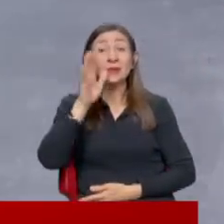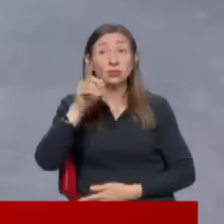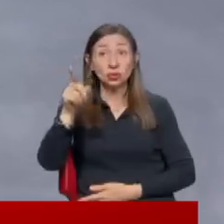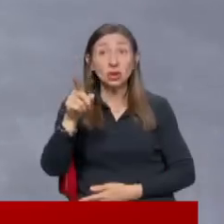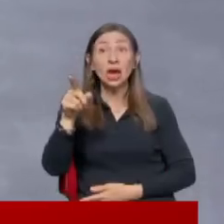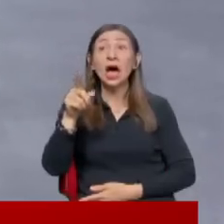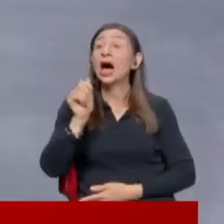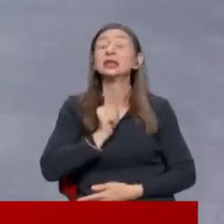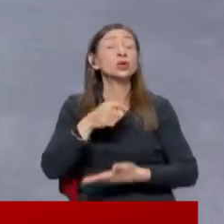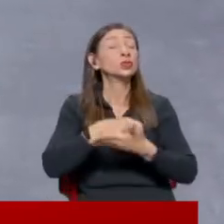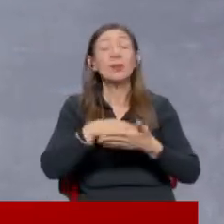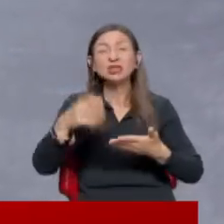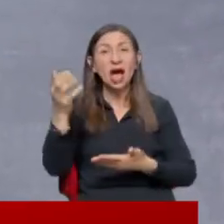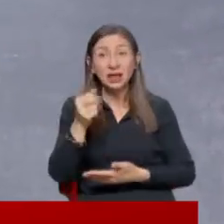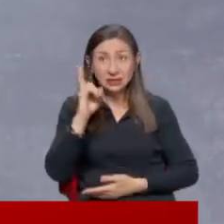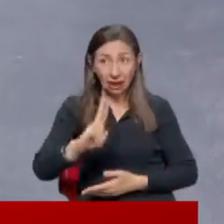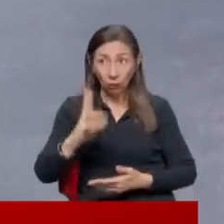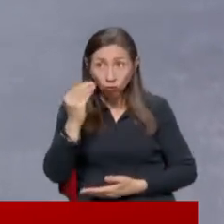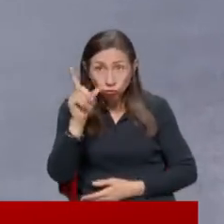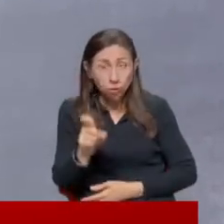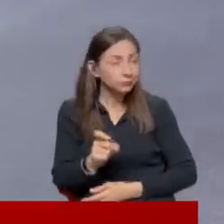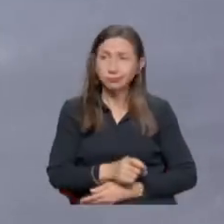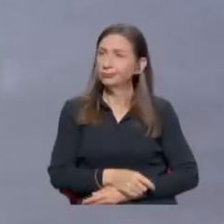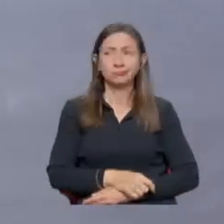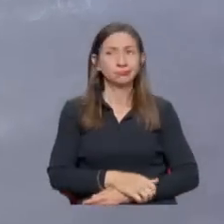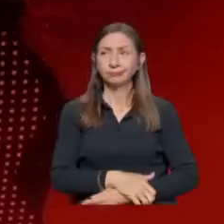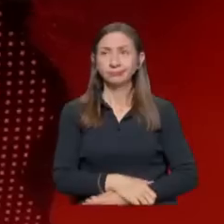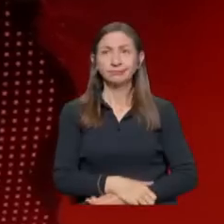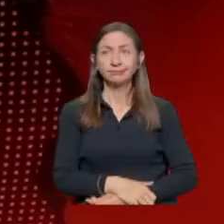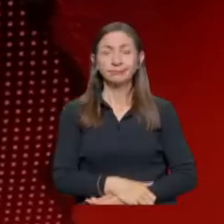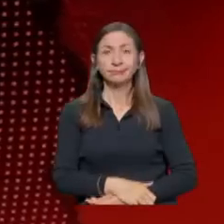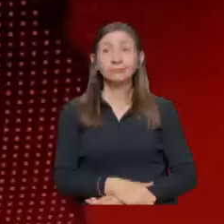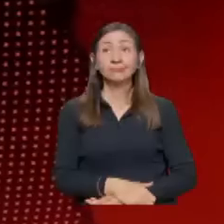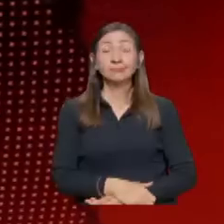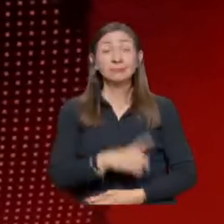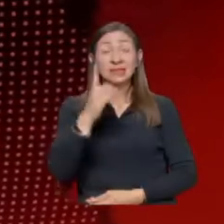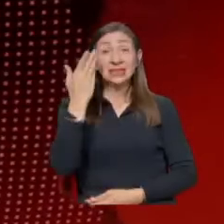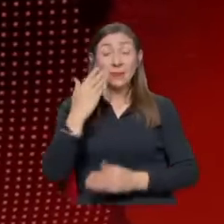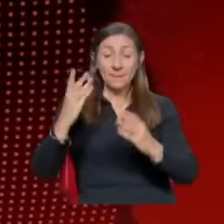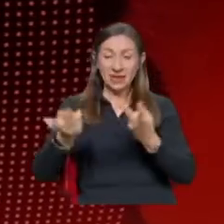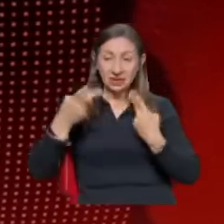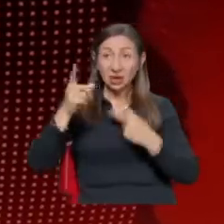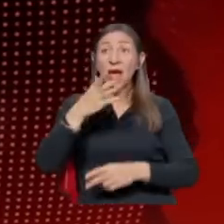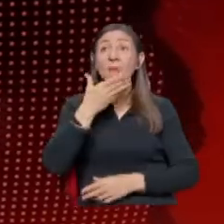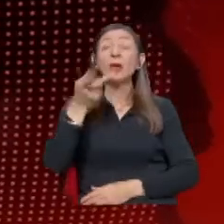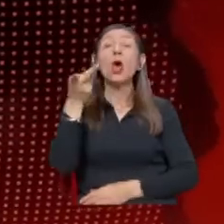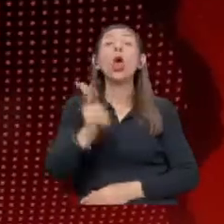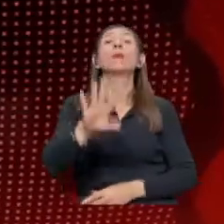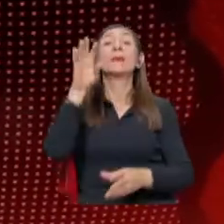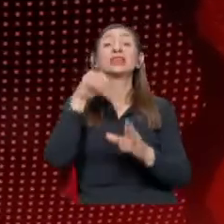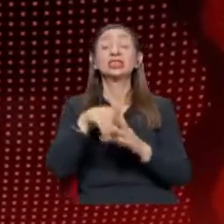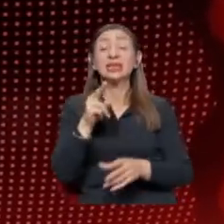lira. Peki asgari ücretli gerçekten zenginleşmiş mi? Hayır. Bir izleyicimiz, emekliler ölmemek